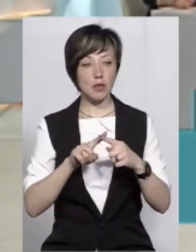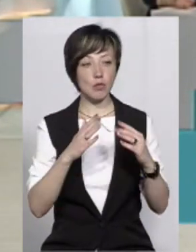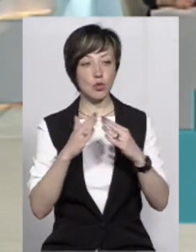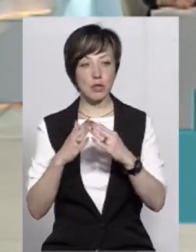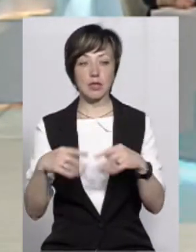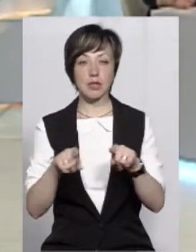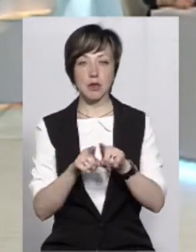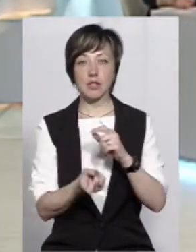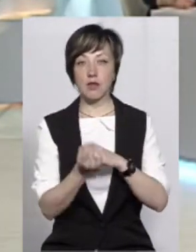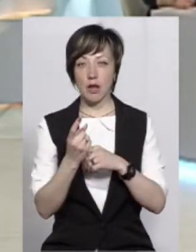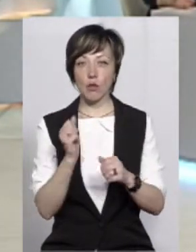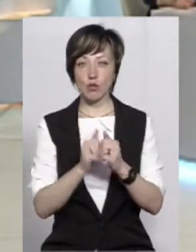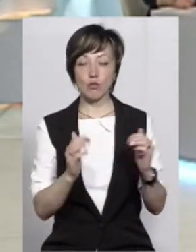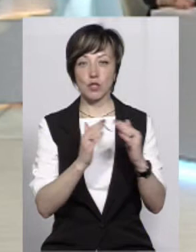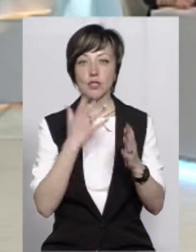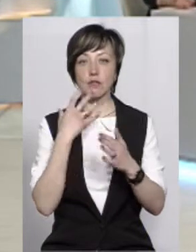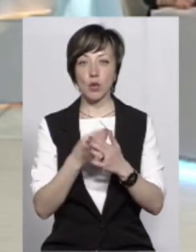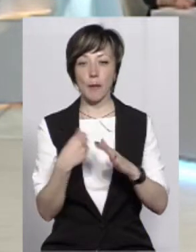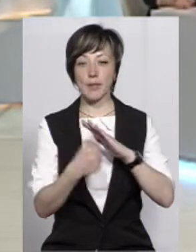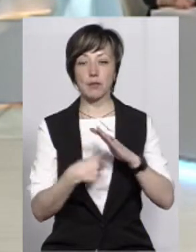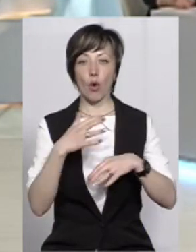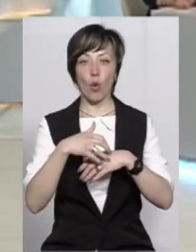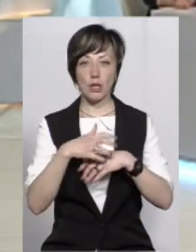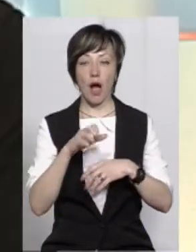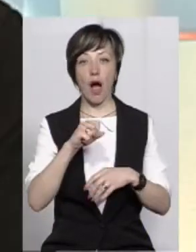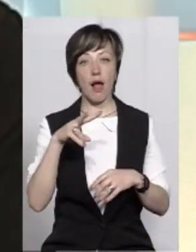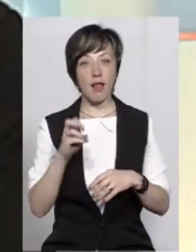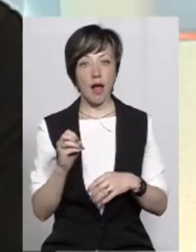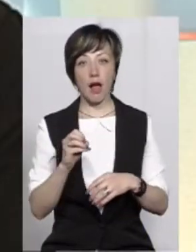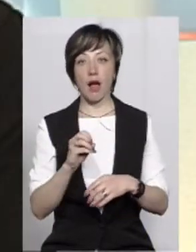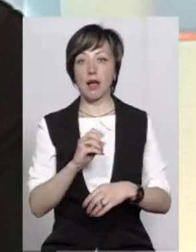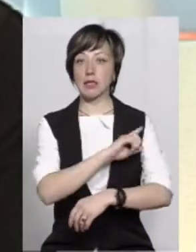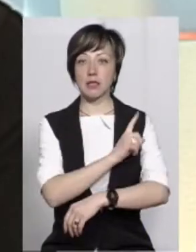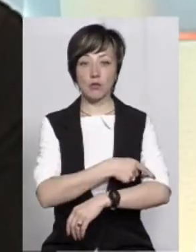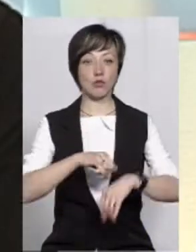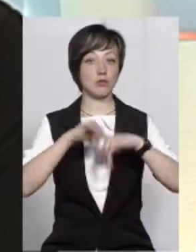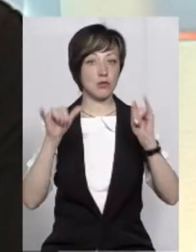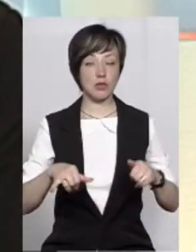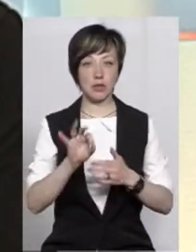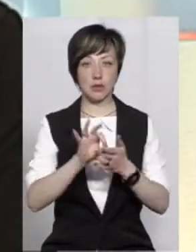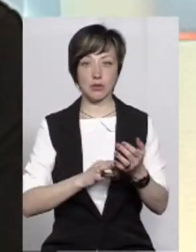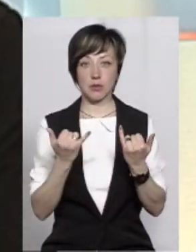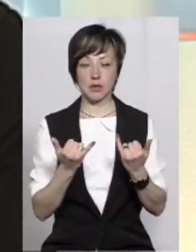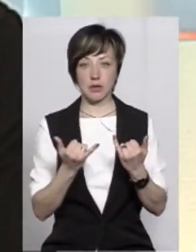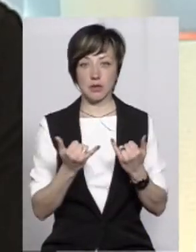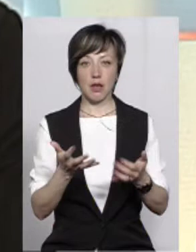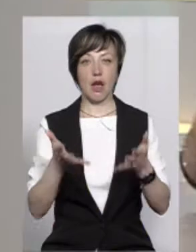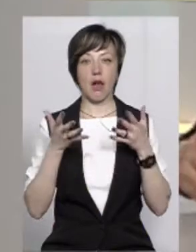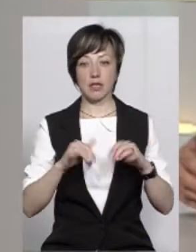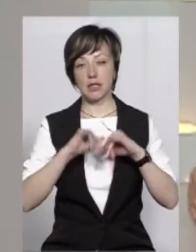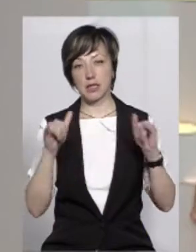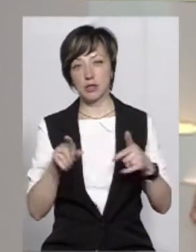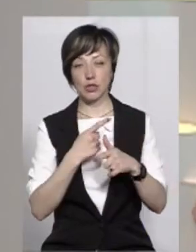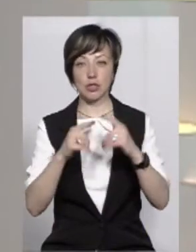так само, знаєте, вже з'являються, як біля кожного будинку, свої от безпритульні коти. Але критичного такого, знаєте, що от ми там сказали, що збільшується... Явний